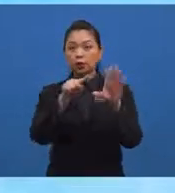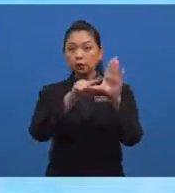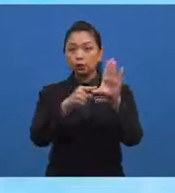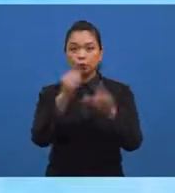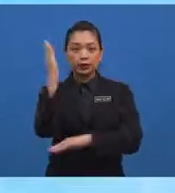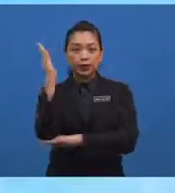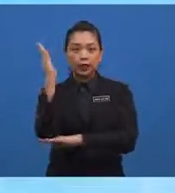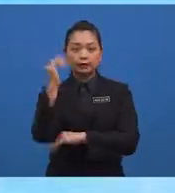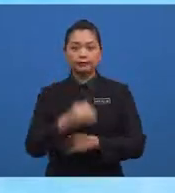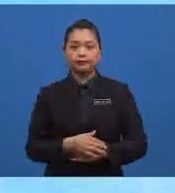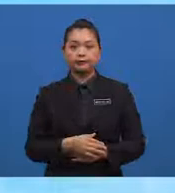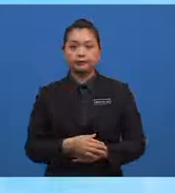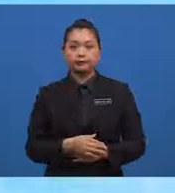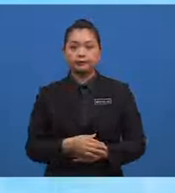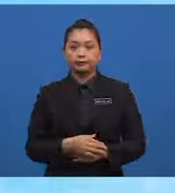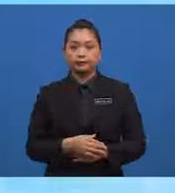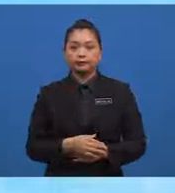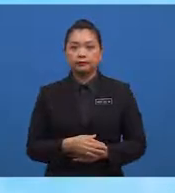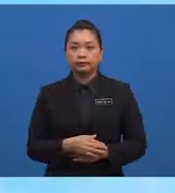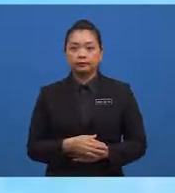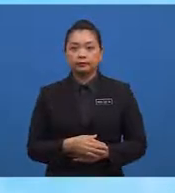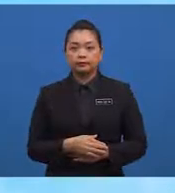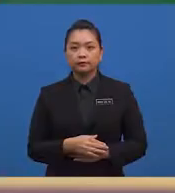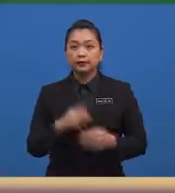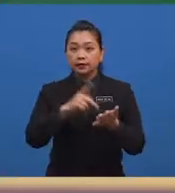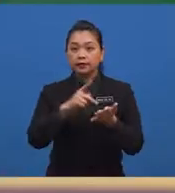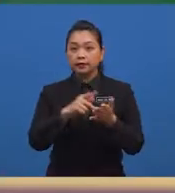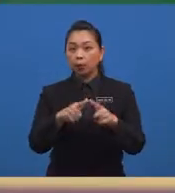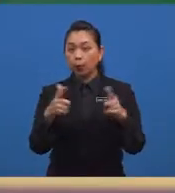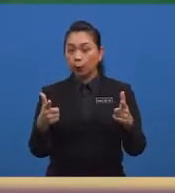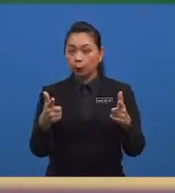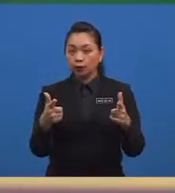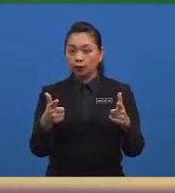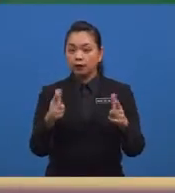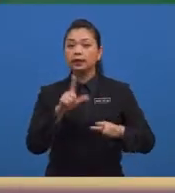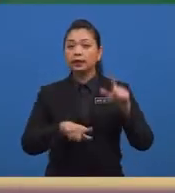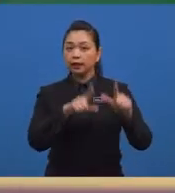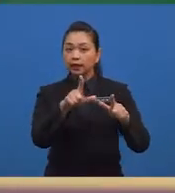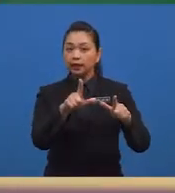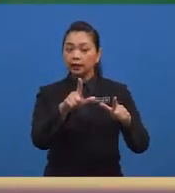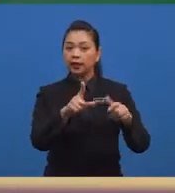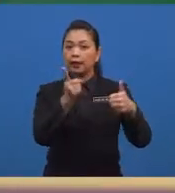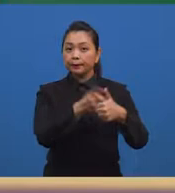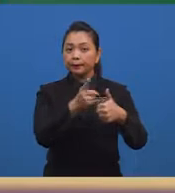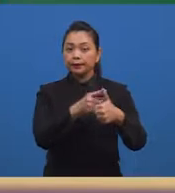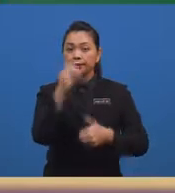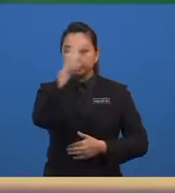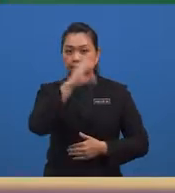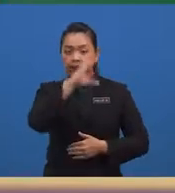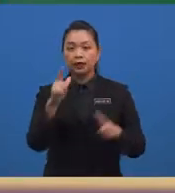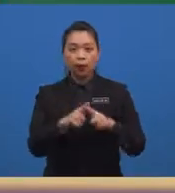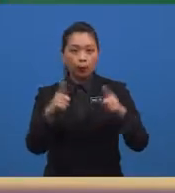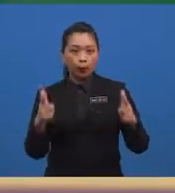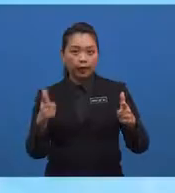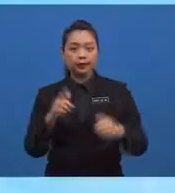tegak. Kira luas bentuk gabungan ini. Langkah pertama, cari luas rajah